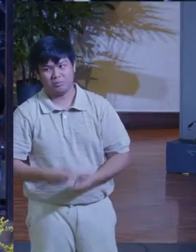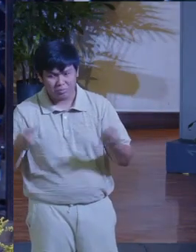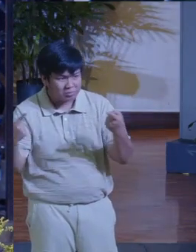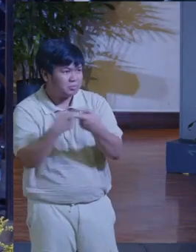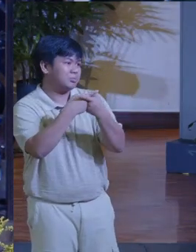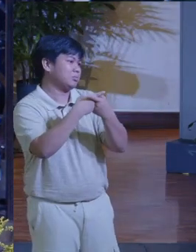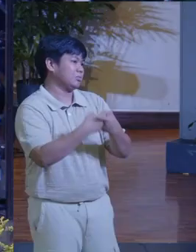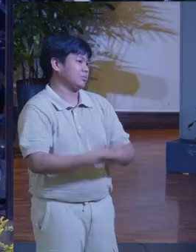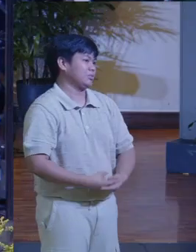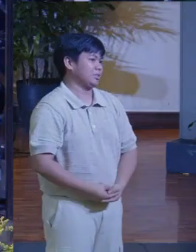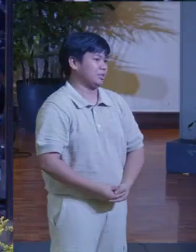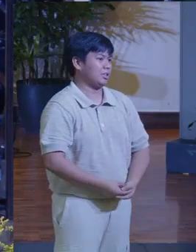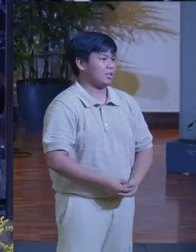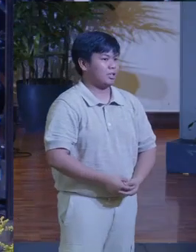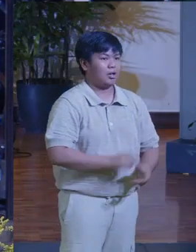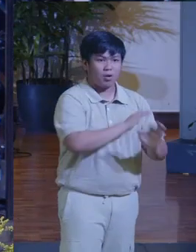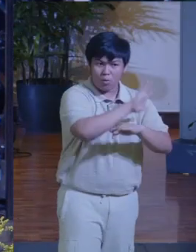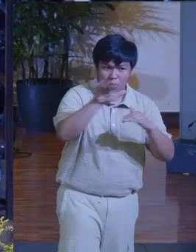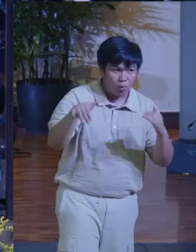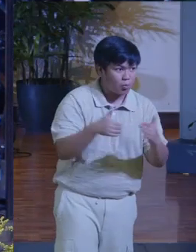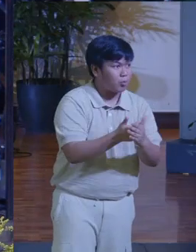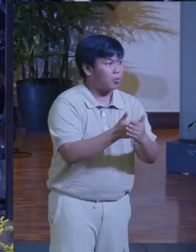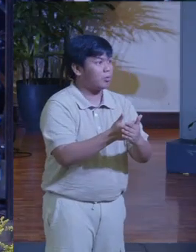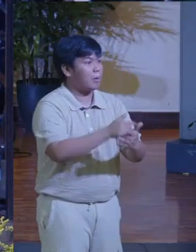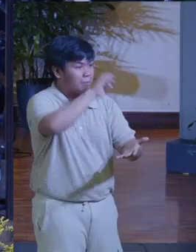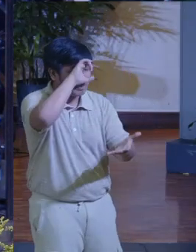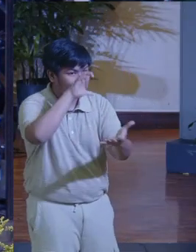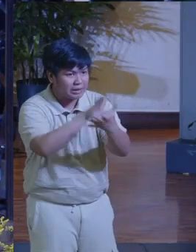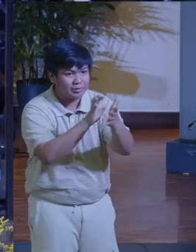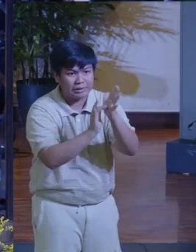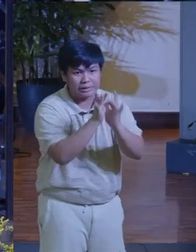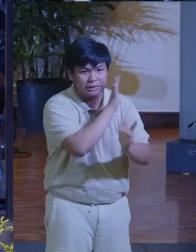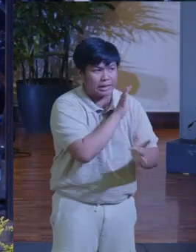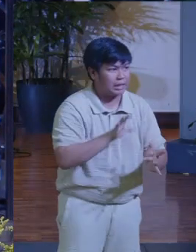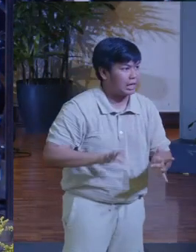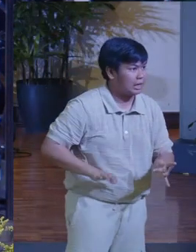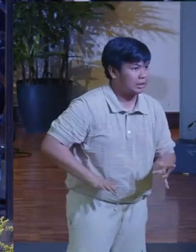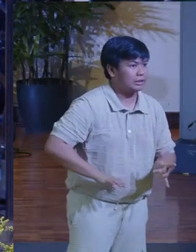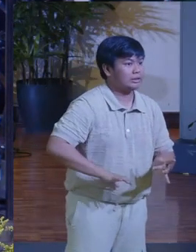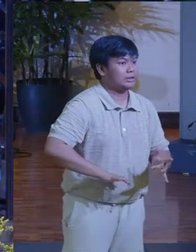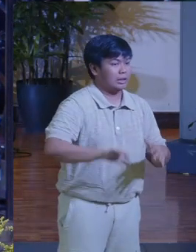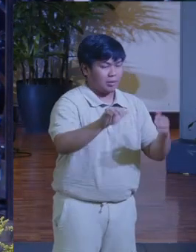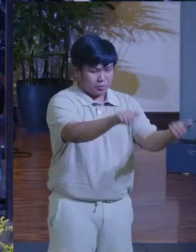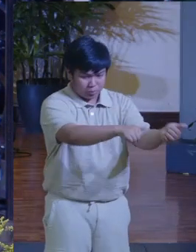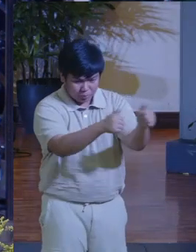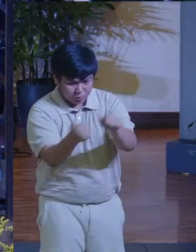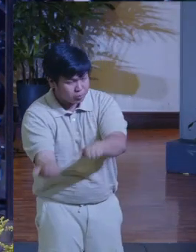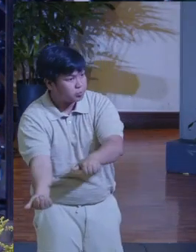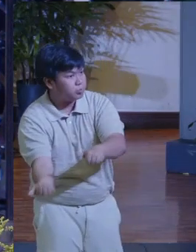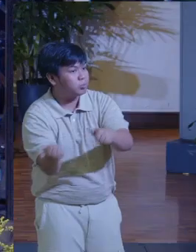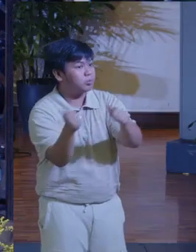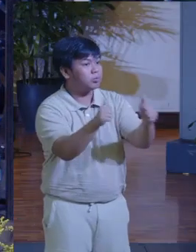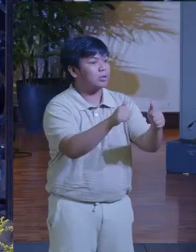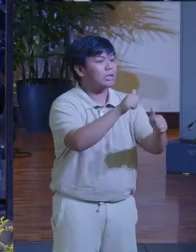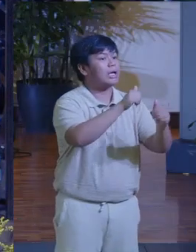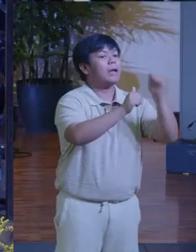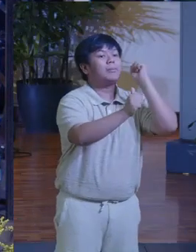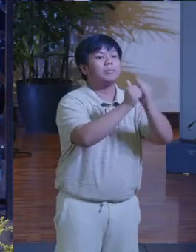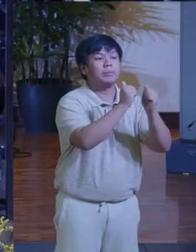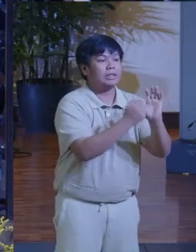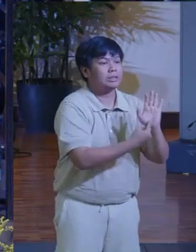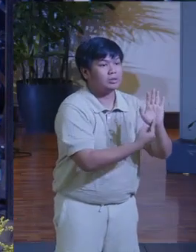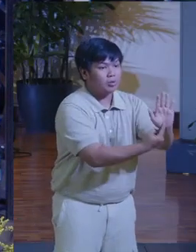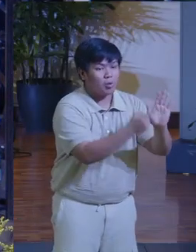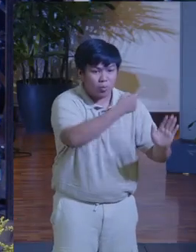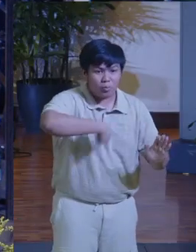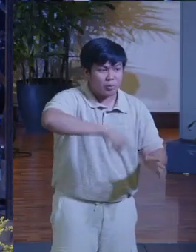Do you not know that all of us who have been baptized into Christ Jesus were baptized into His death? Ano ibig sabihin ng baptized into